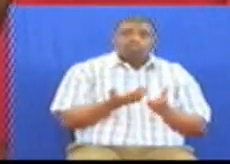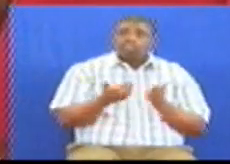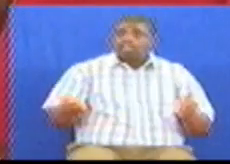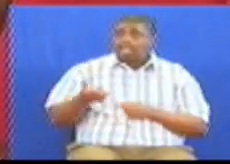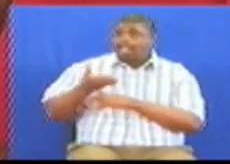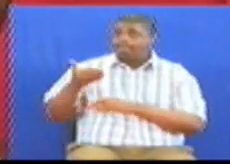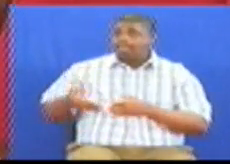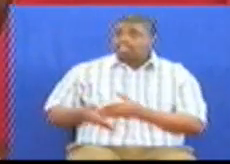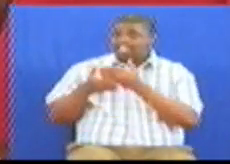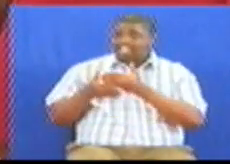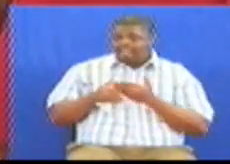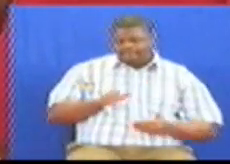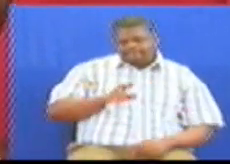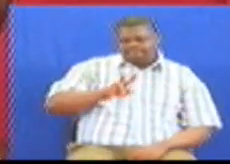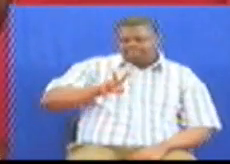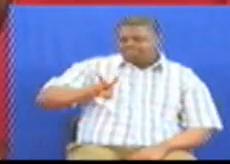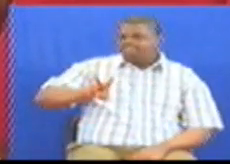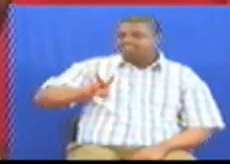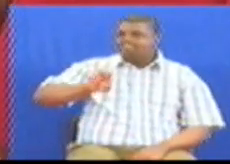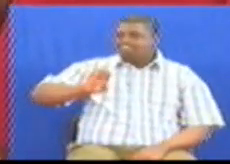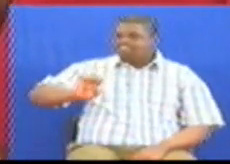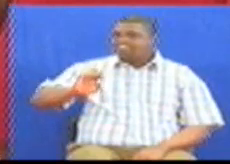amewajengea VETA katika ngazi ya wilaya.